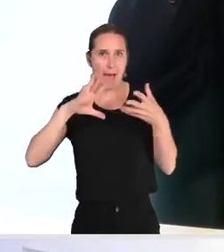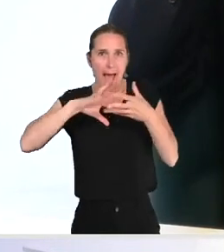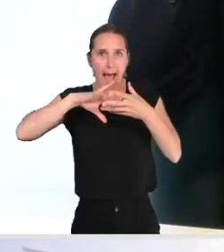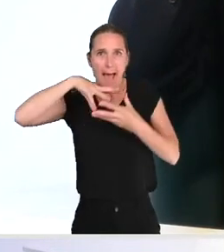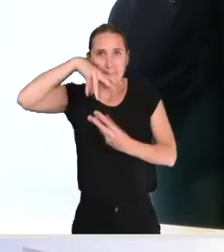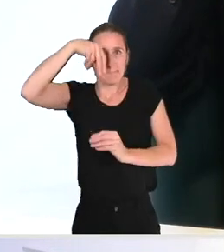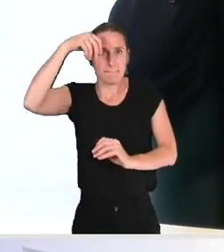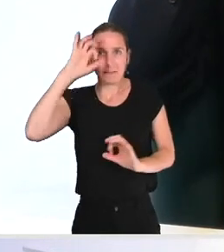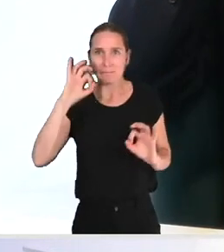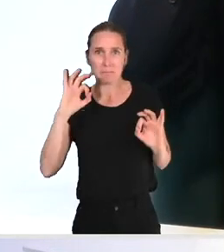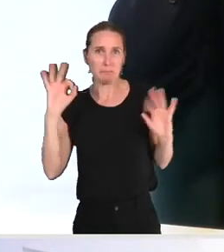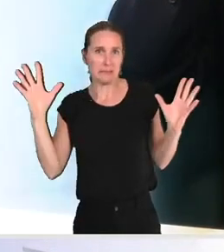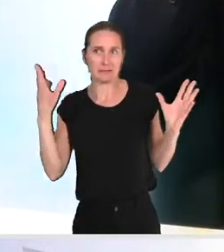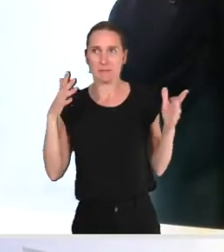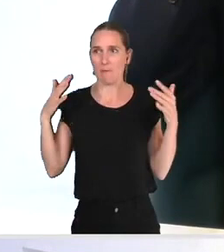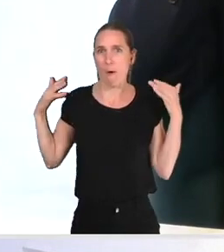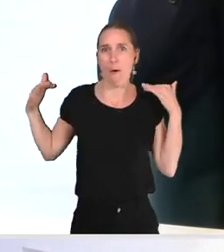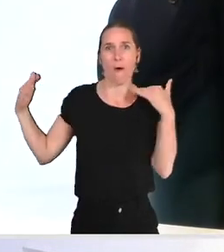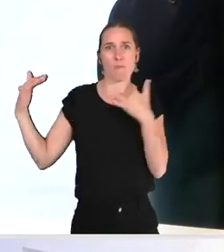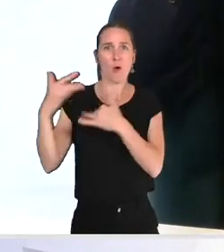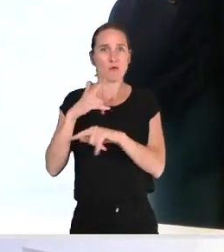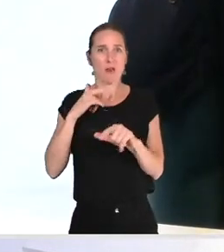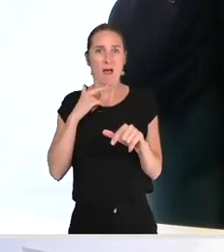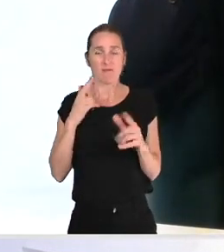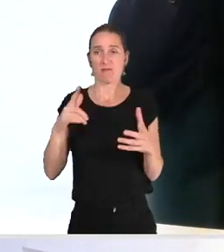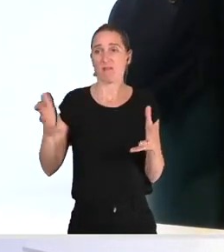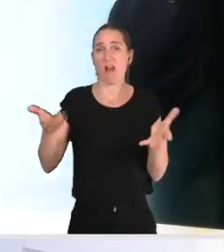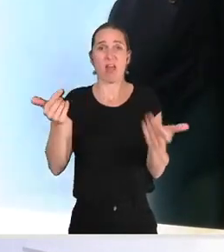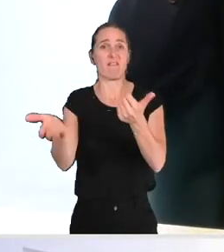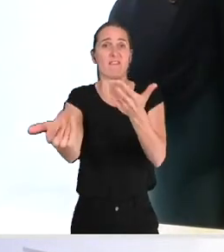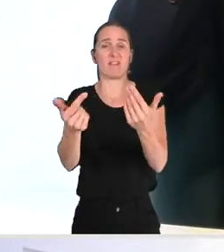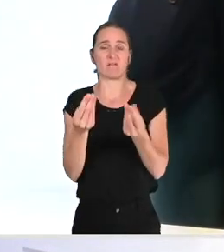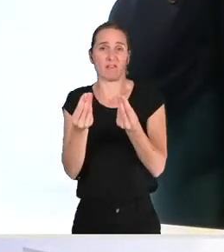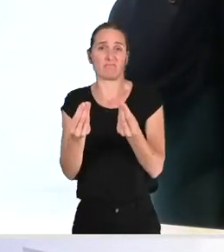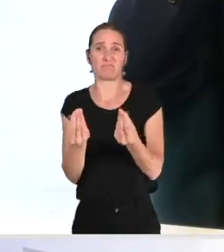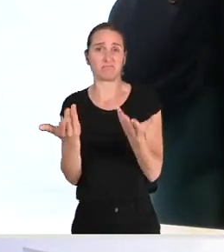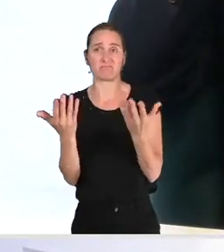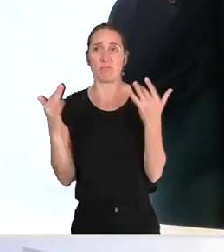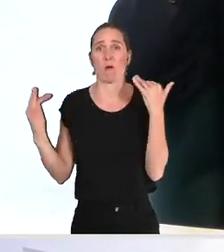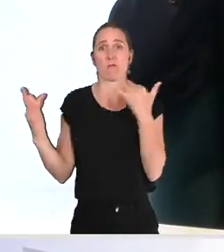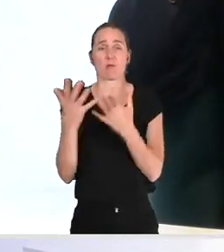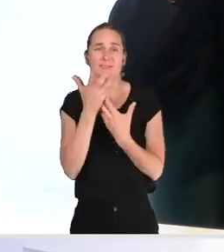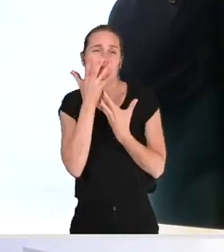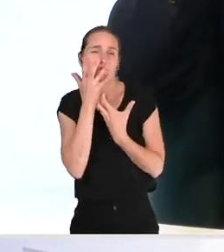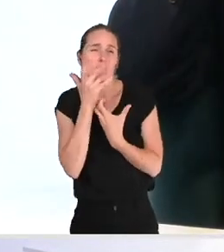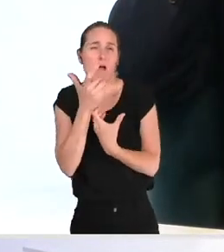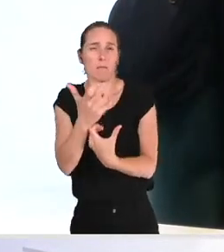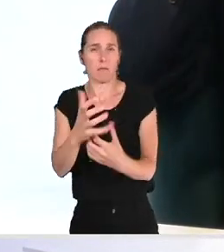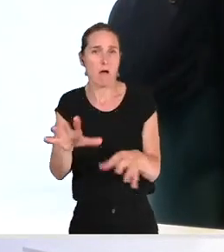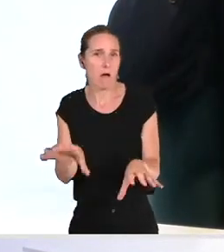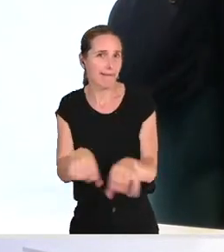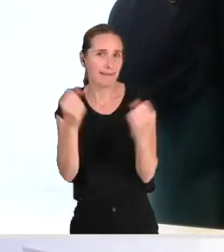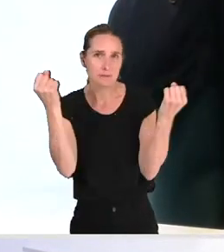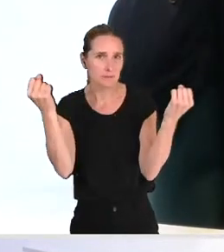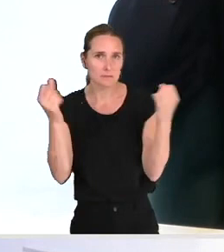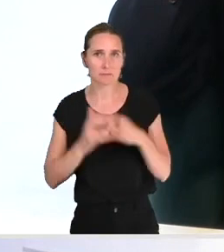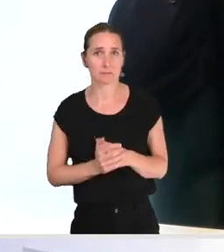ambiance. C'est avec toutes ces spécificités qu'on fait le charme de ce quartier. Avec vous,